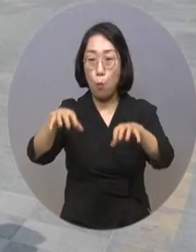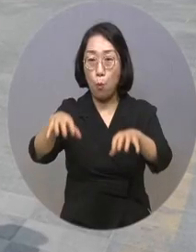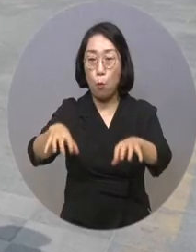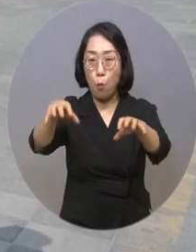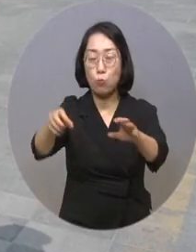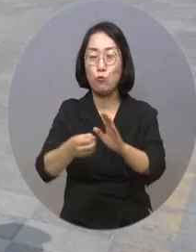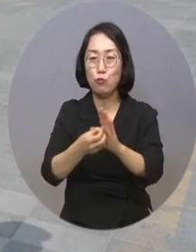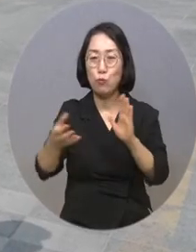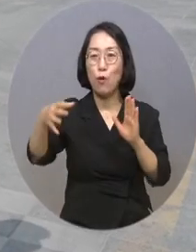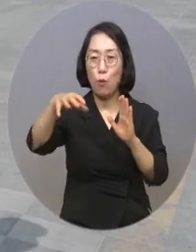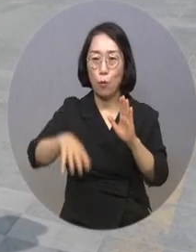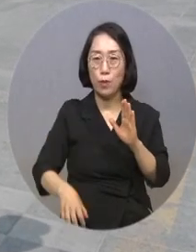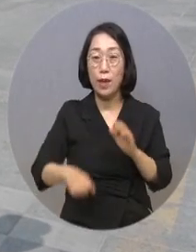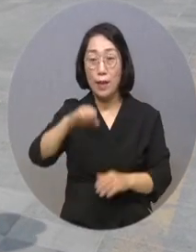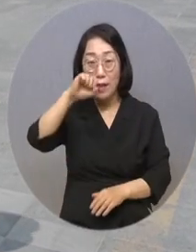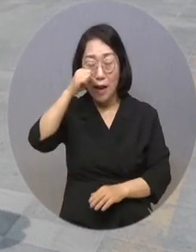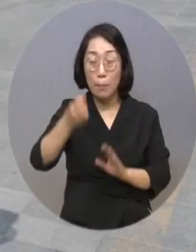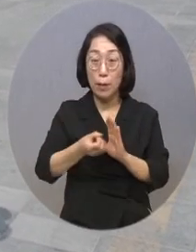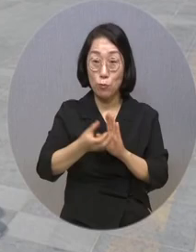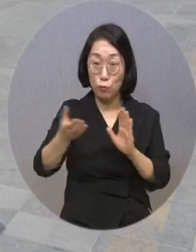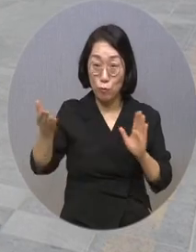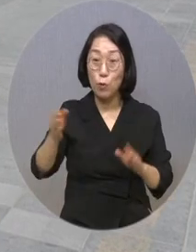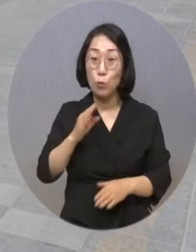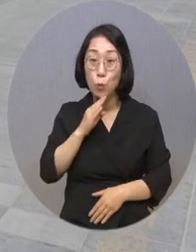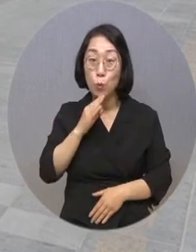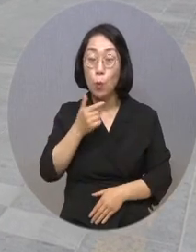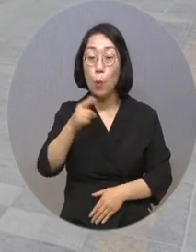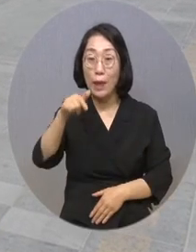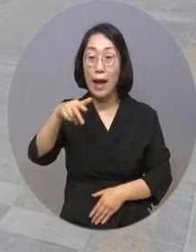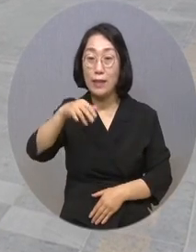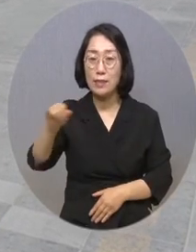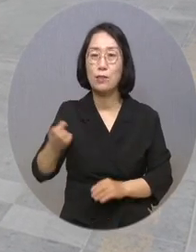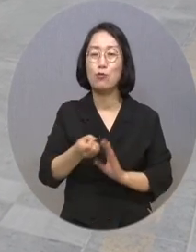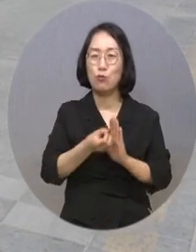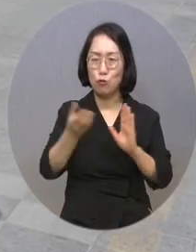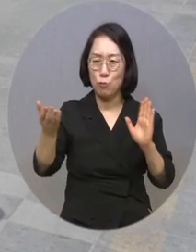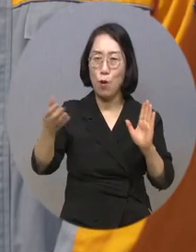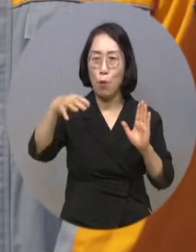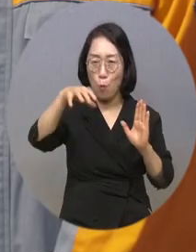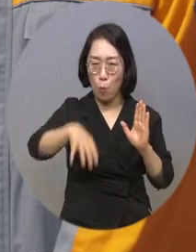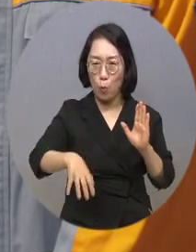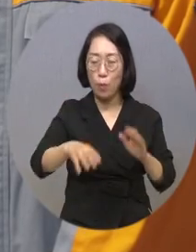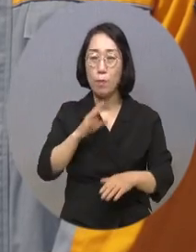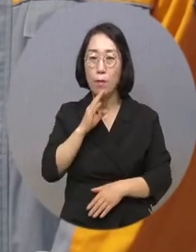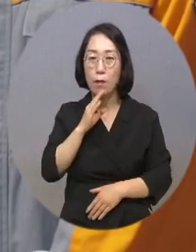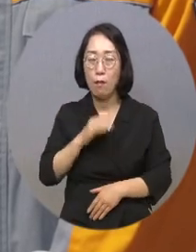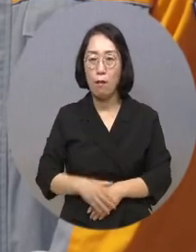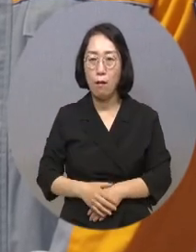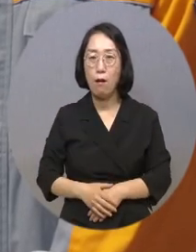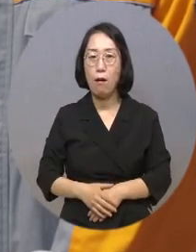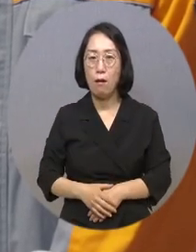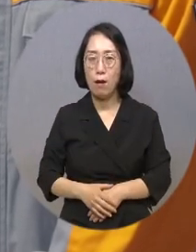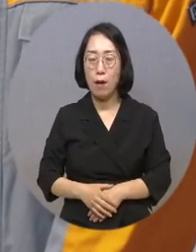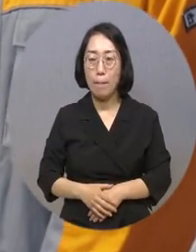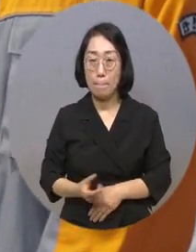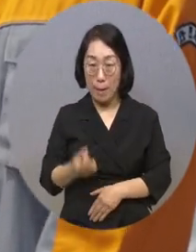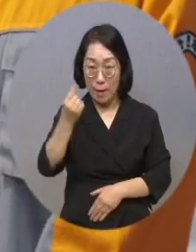네. 양파도 유명하지만 또 무안하면 낙지 아니겠습니까? 그래서 낙지골목에 이렇게 왔는데요. 차가 이렇게 많이 오니까 빨리